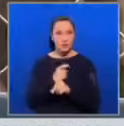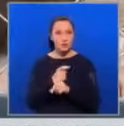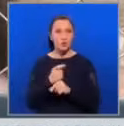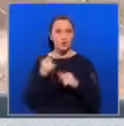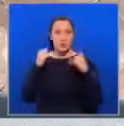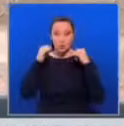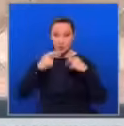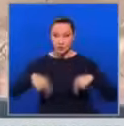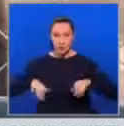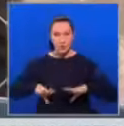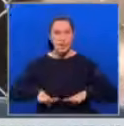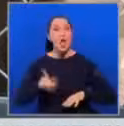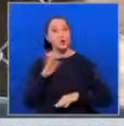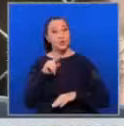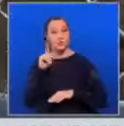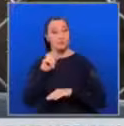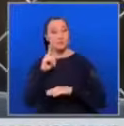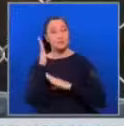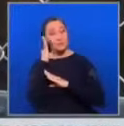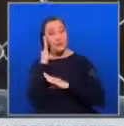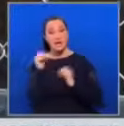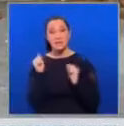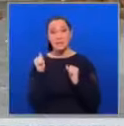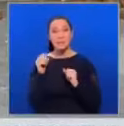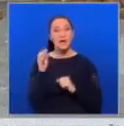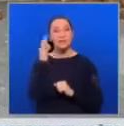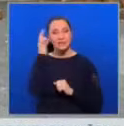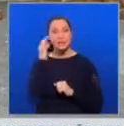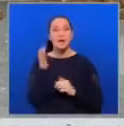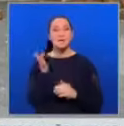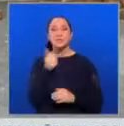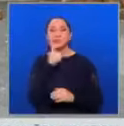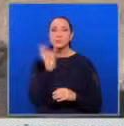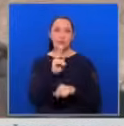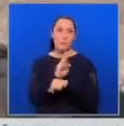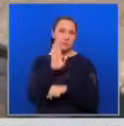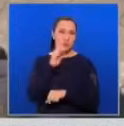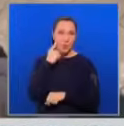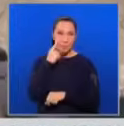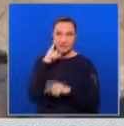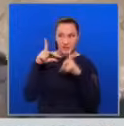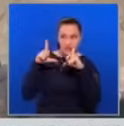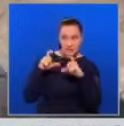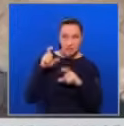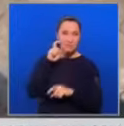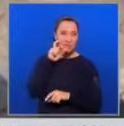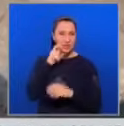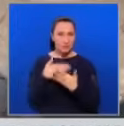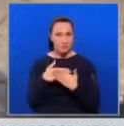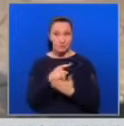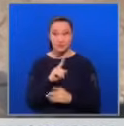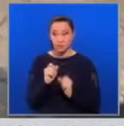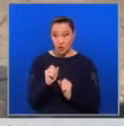зоопарк и още не са заспали зимен сън в събота следобед мъж опитал да се снима с мечетата отблизо не съм очаквала че някой ще